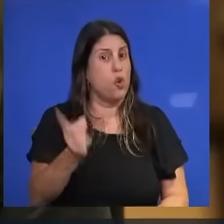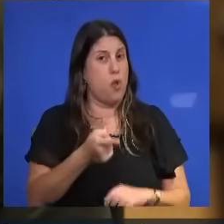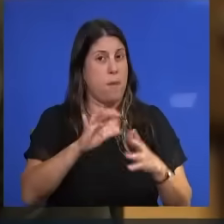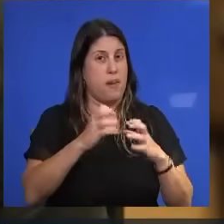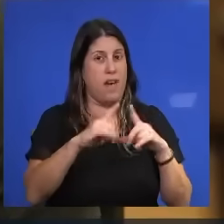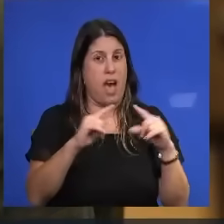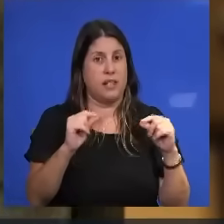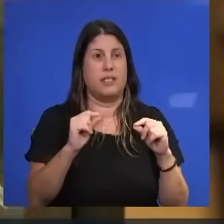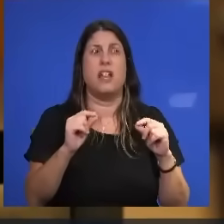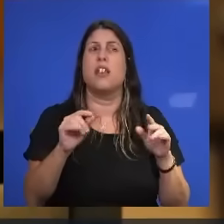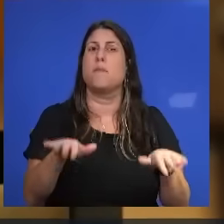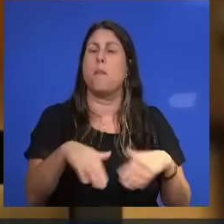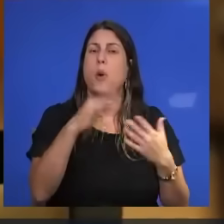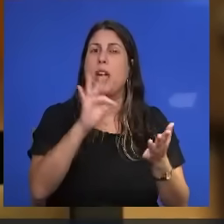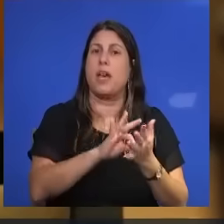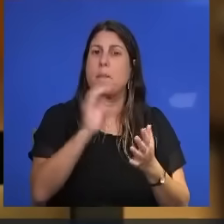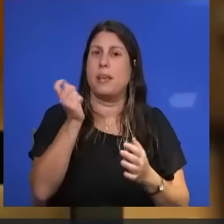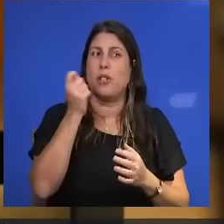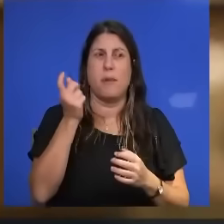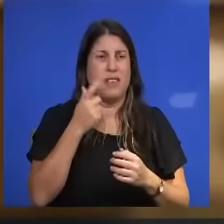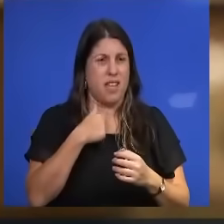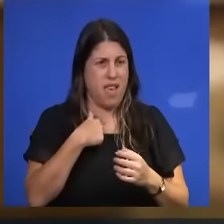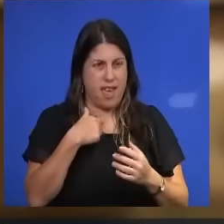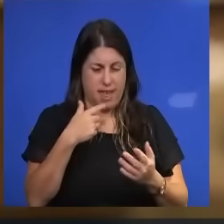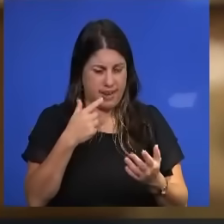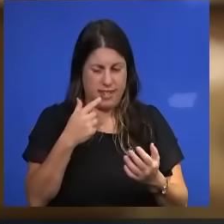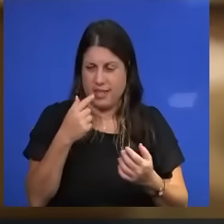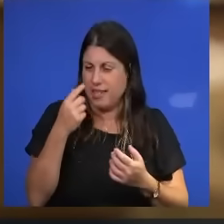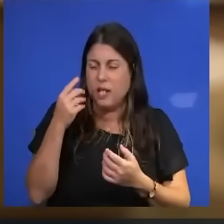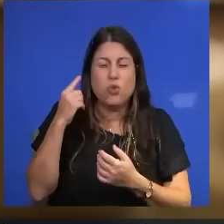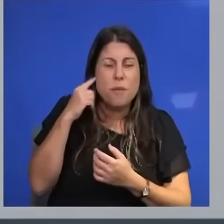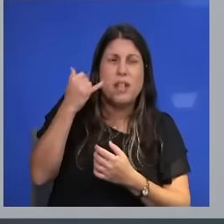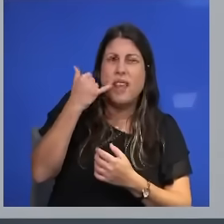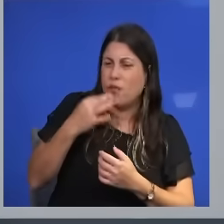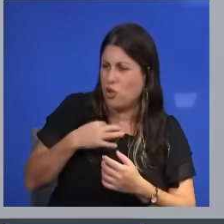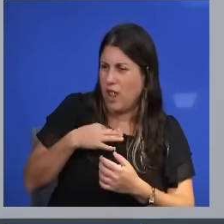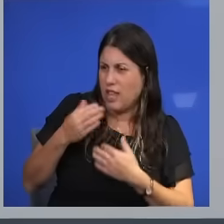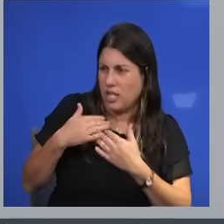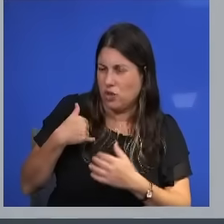בשבת, אני שומע בפלאפון של האישה שלי, צבע אדום, צבע אדום, צבע אדום, צבע אדום.